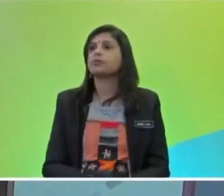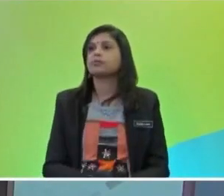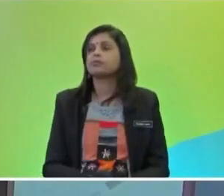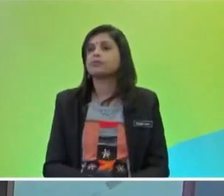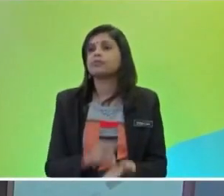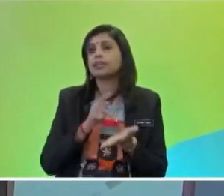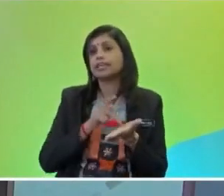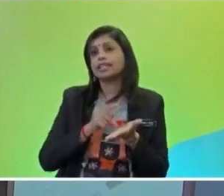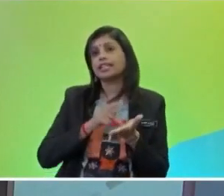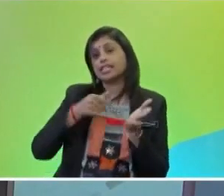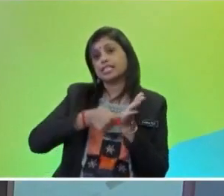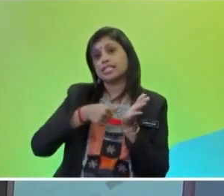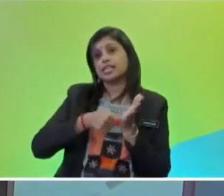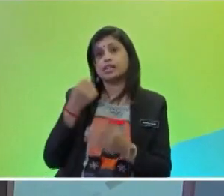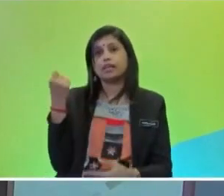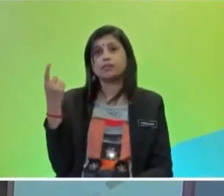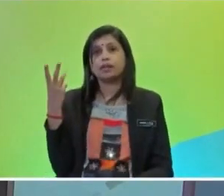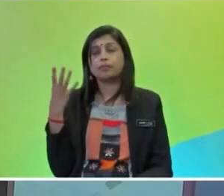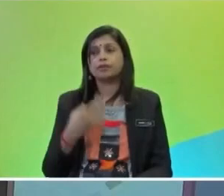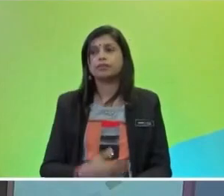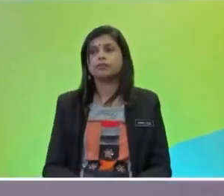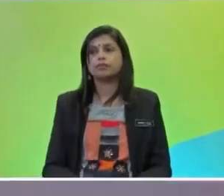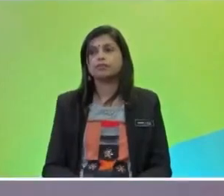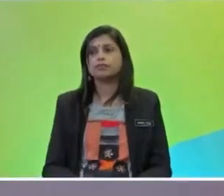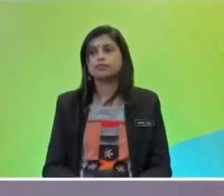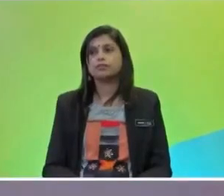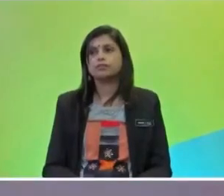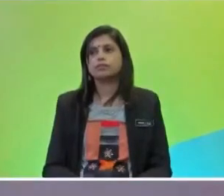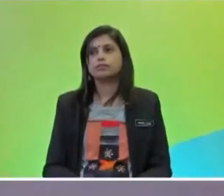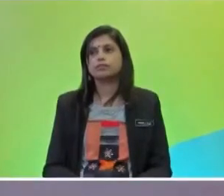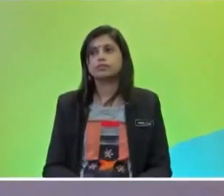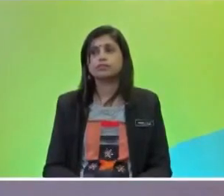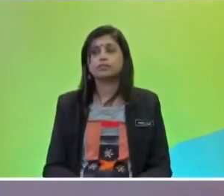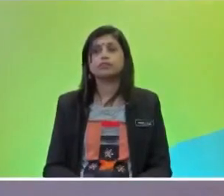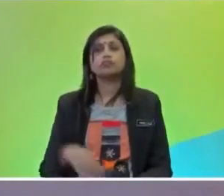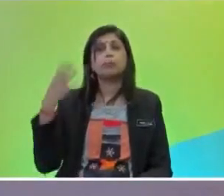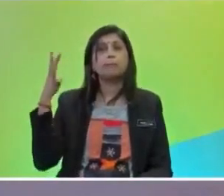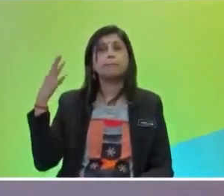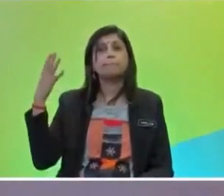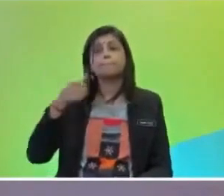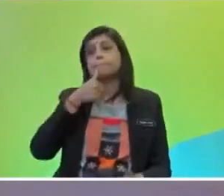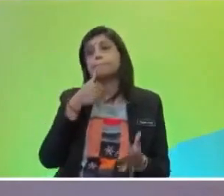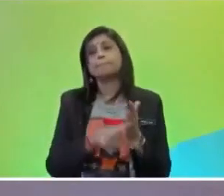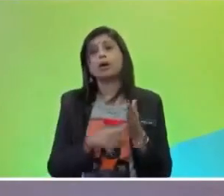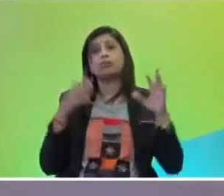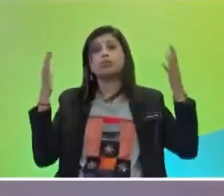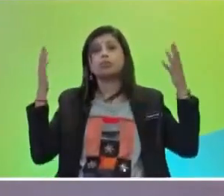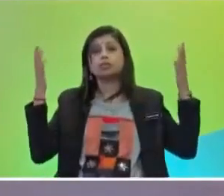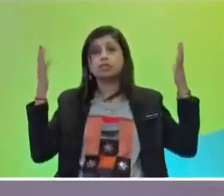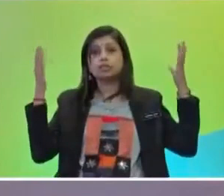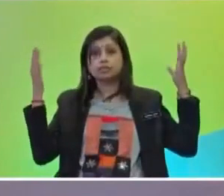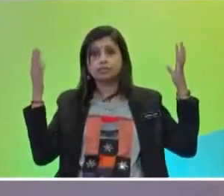Boleh kira? Yo. Abang Sean dapat berapa stiker hari ini? 1, 2, 3, 4, 5, 6, 7, 8, 9, 10, 11, 12, 13, 14 cikgu. Wow, rekod terbaru saya.